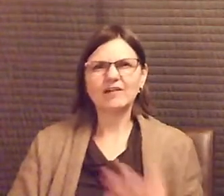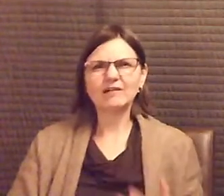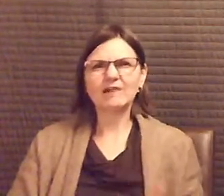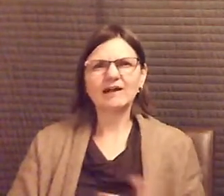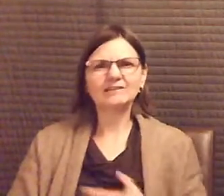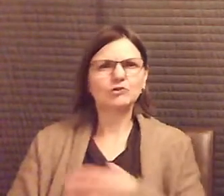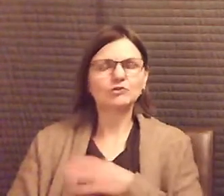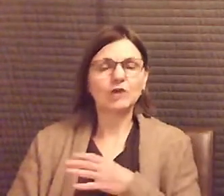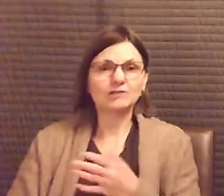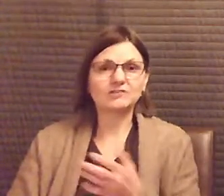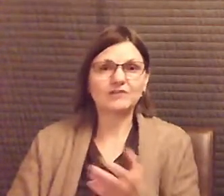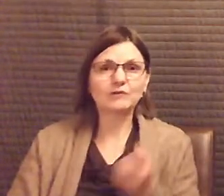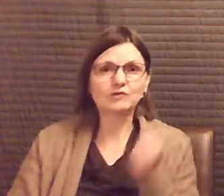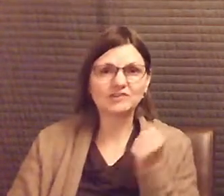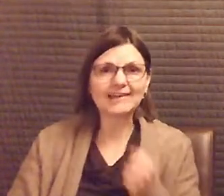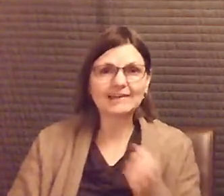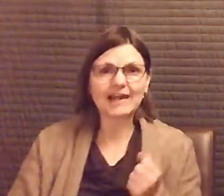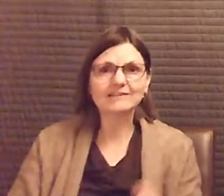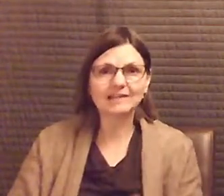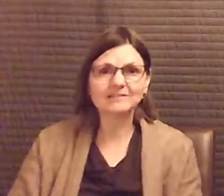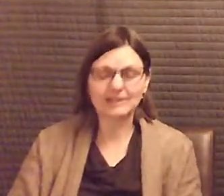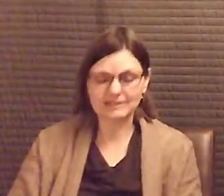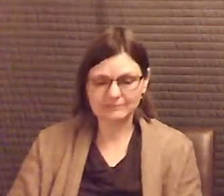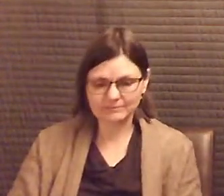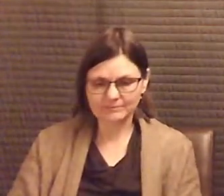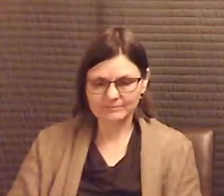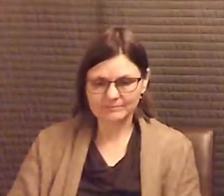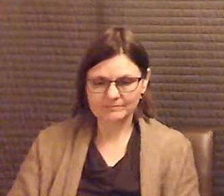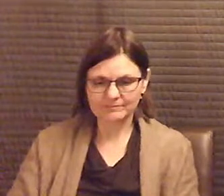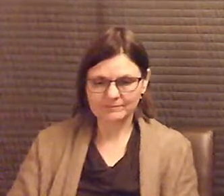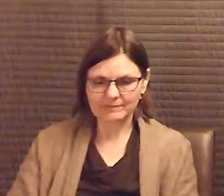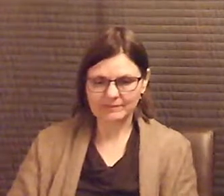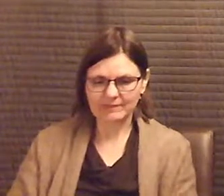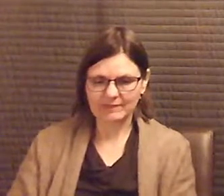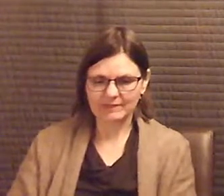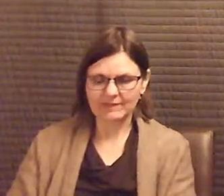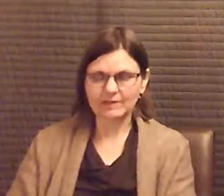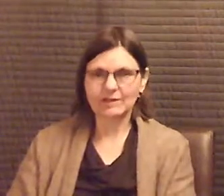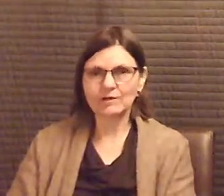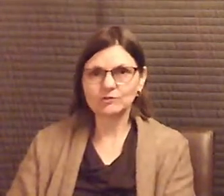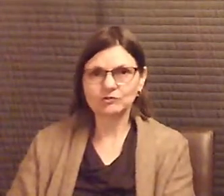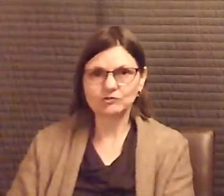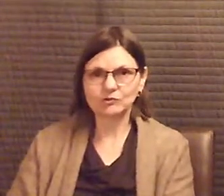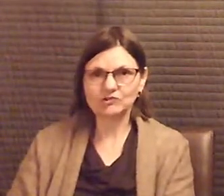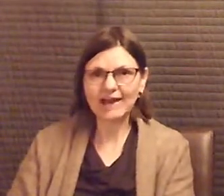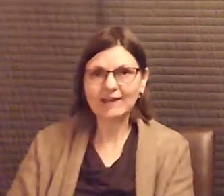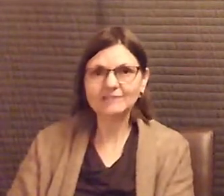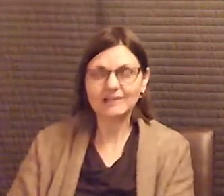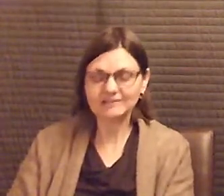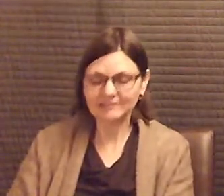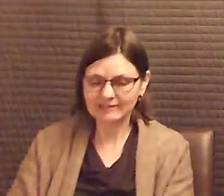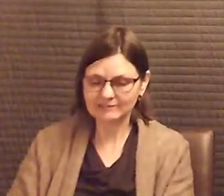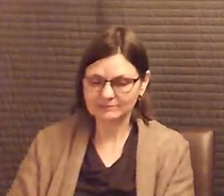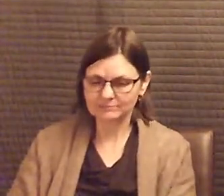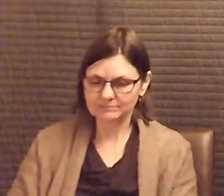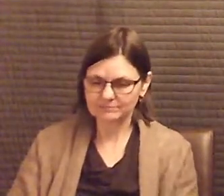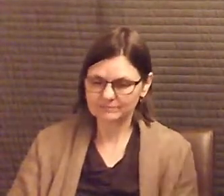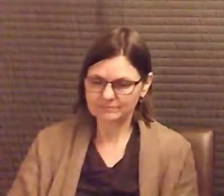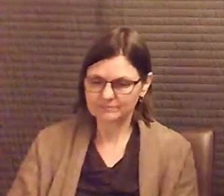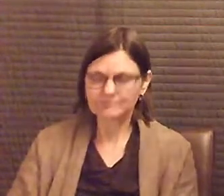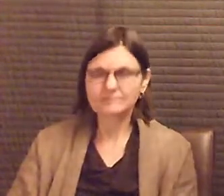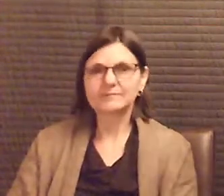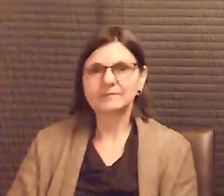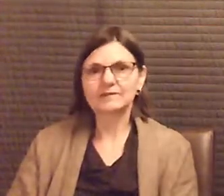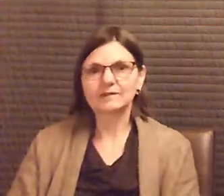ze wel vaak en om alles waar we onze zekerheid minst en andere social welfare is onze sociale welzijn en rode